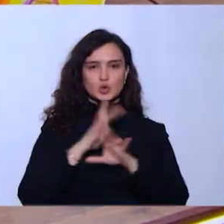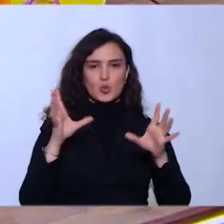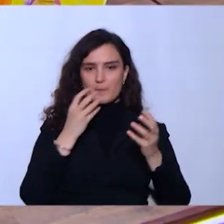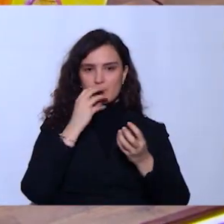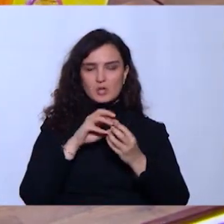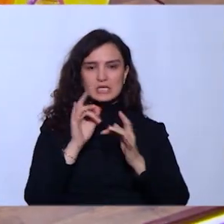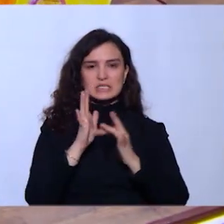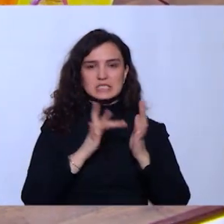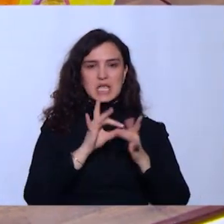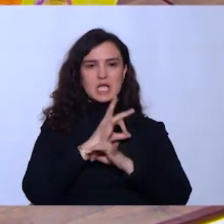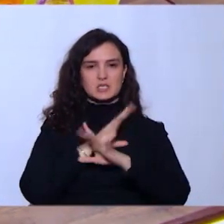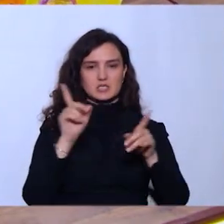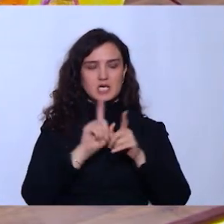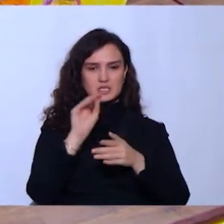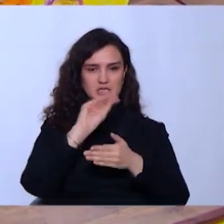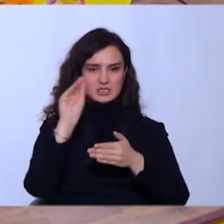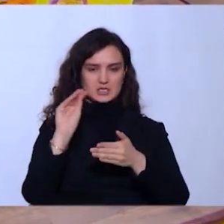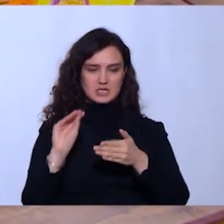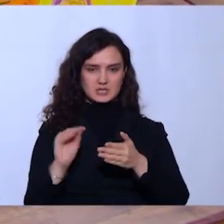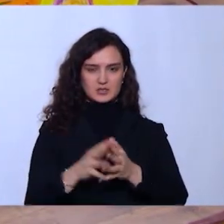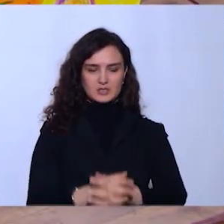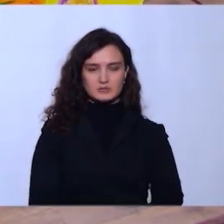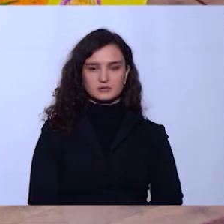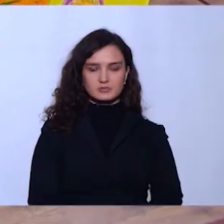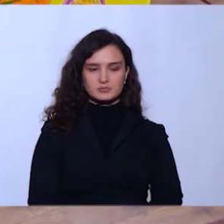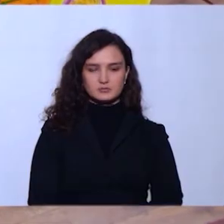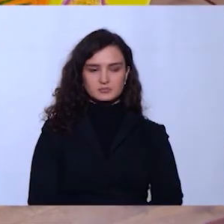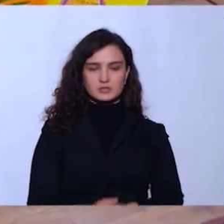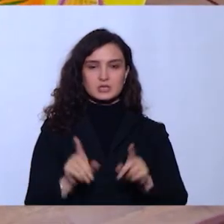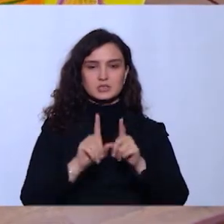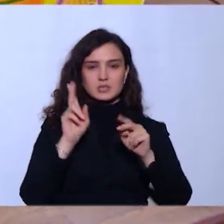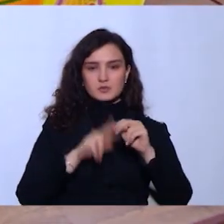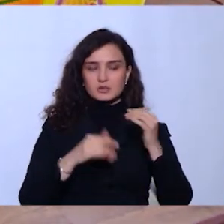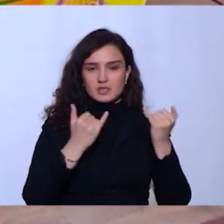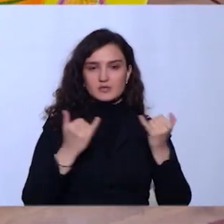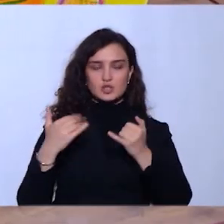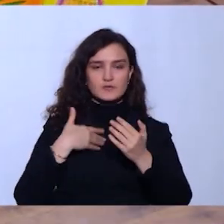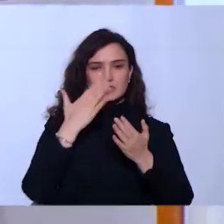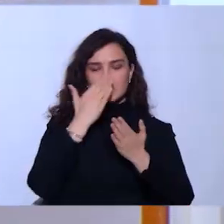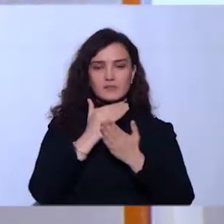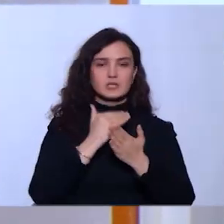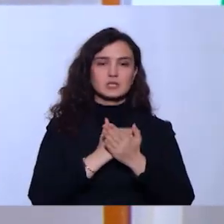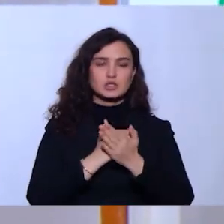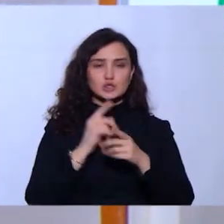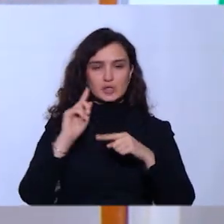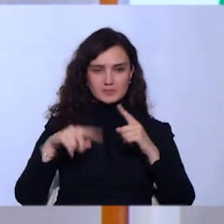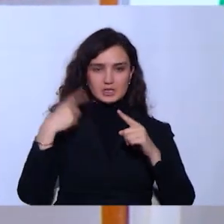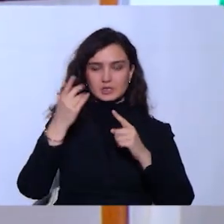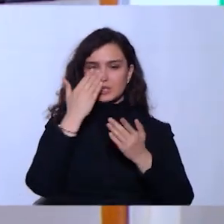ქრისტე, აღსკა ესეთი წარწერები აქვთ. ესე დამთავრდა დღევანდელი ჩვენი გაკვეთილი.